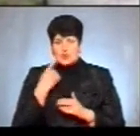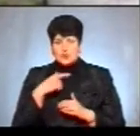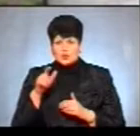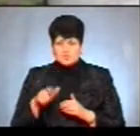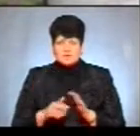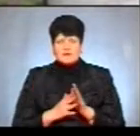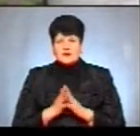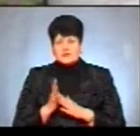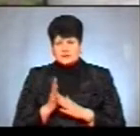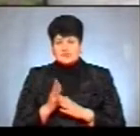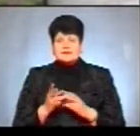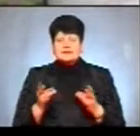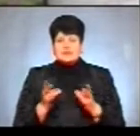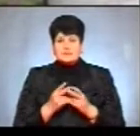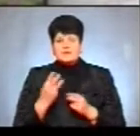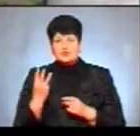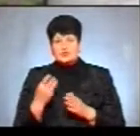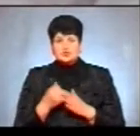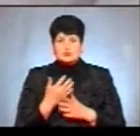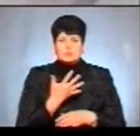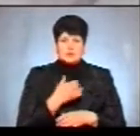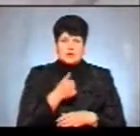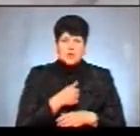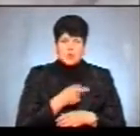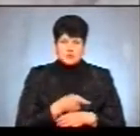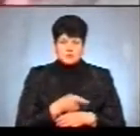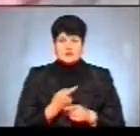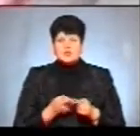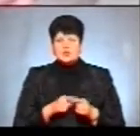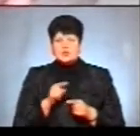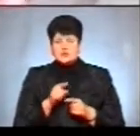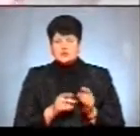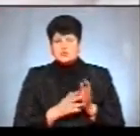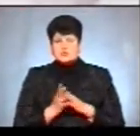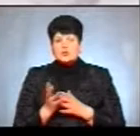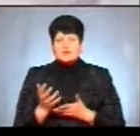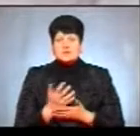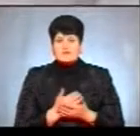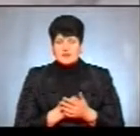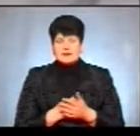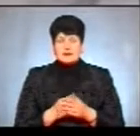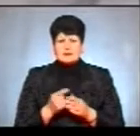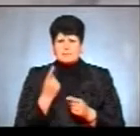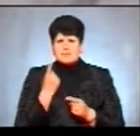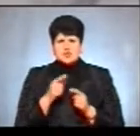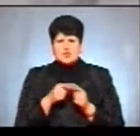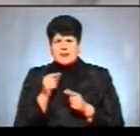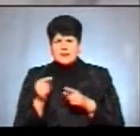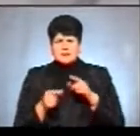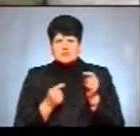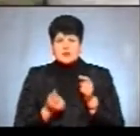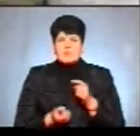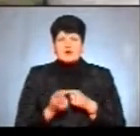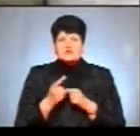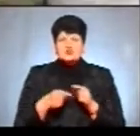виросла, треба від 3 до 5 років. Тобто ви цю рослину зірвали, і перші листочки появляться аж через